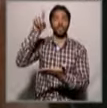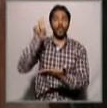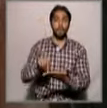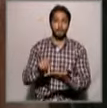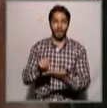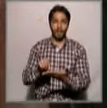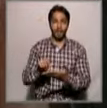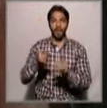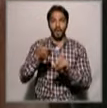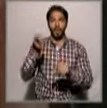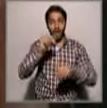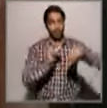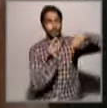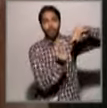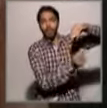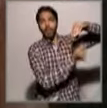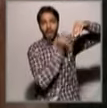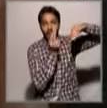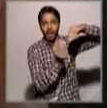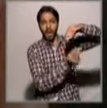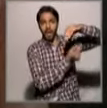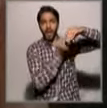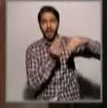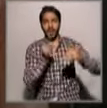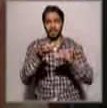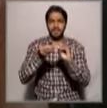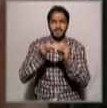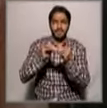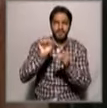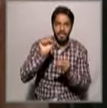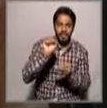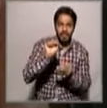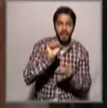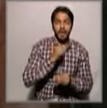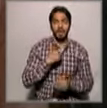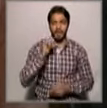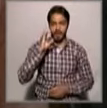اتصال الأستاذة هدى. السلام عليكم. السلام عليكم ورحمة الله وبركاته.